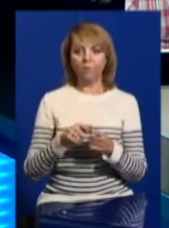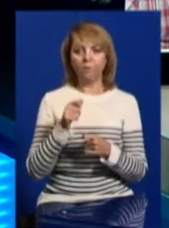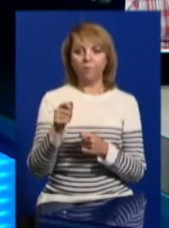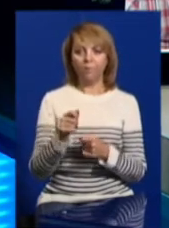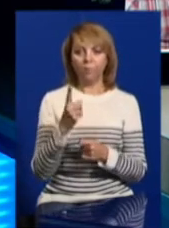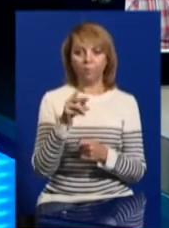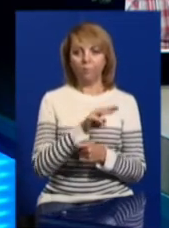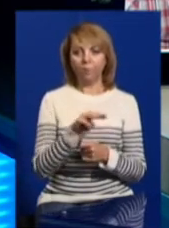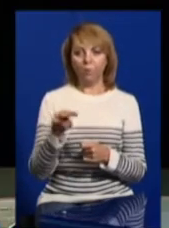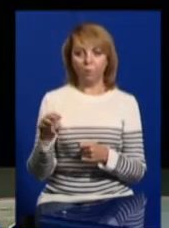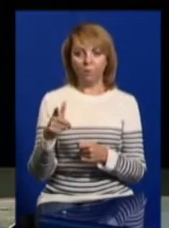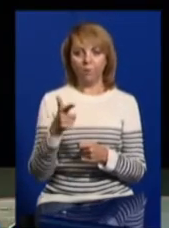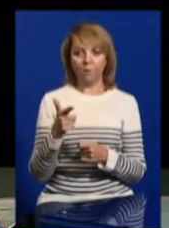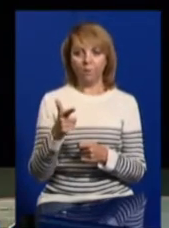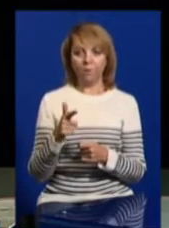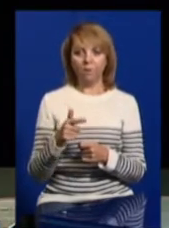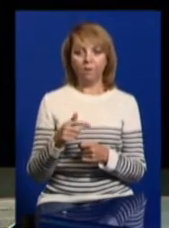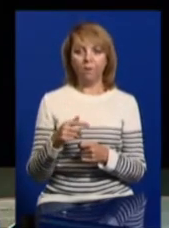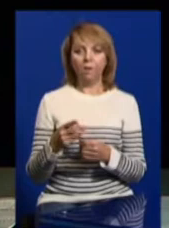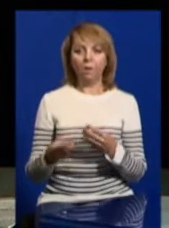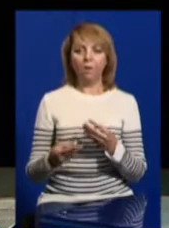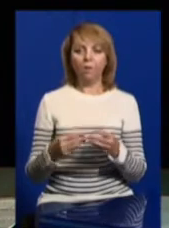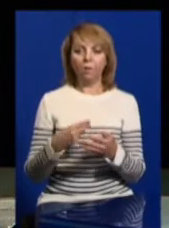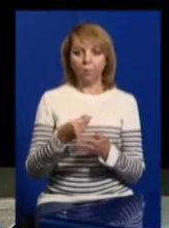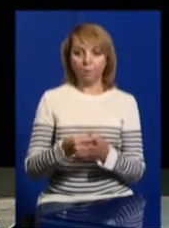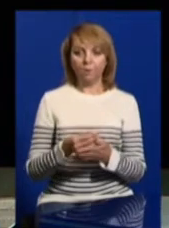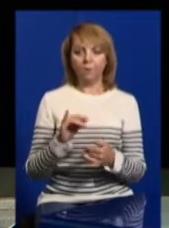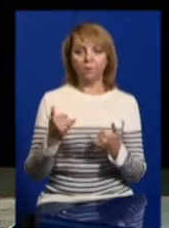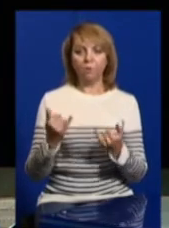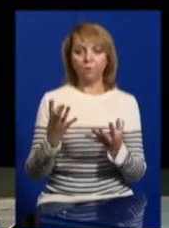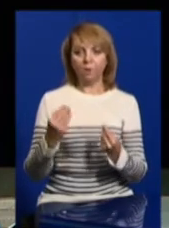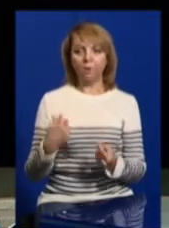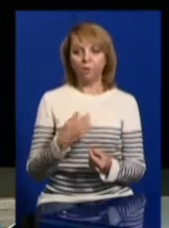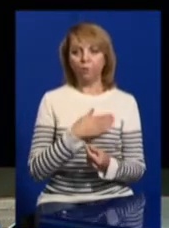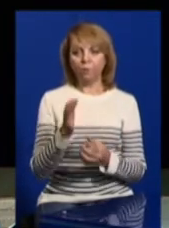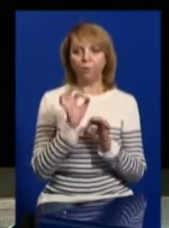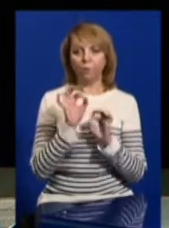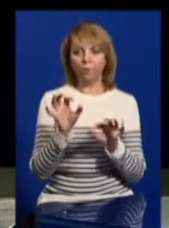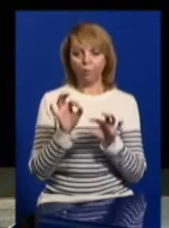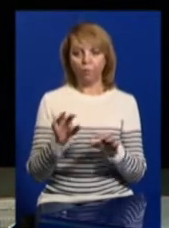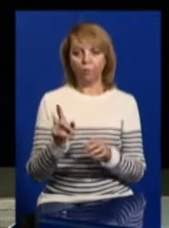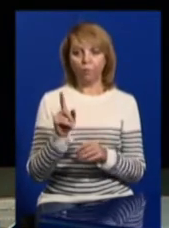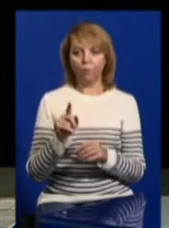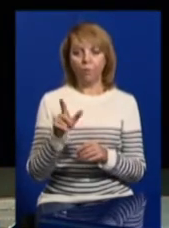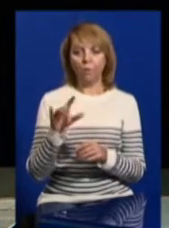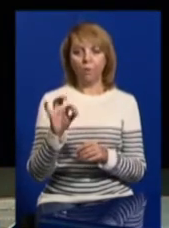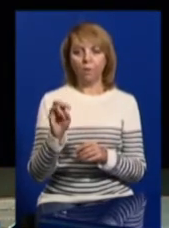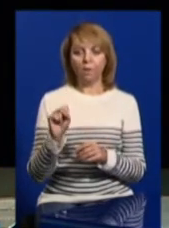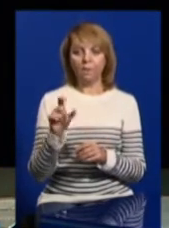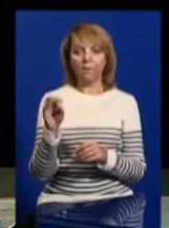1 мільйон гривень моральної компенсації. І на сьогоднішній день я хочу вас проінформувати, що пані Олена